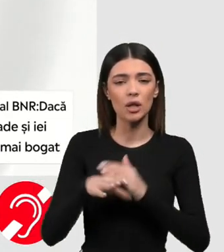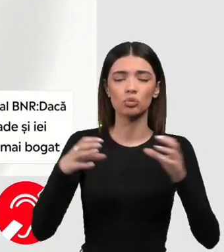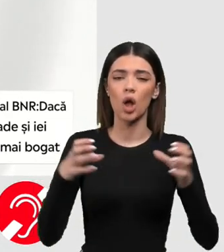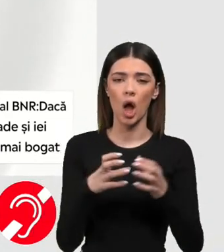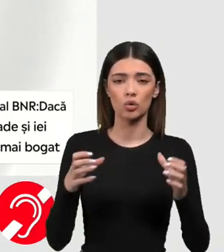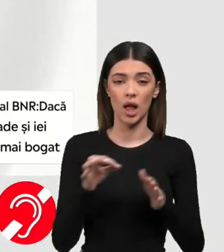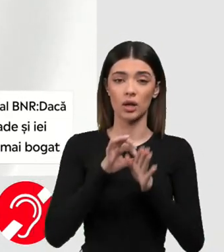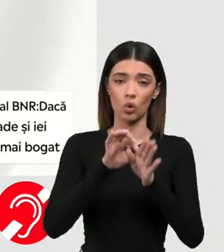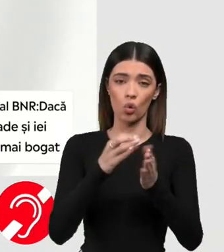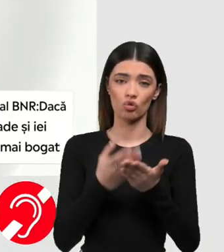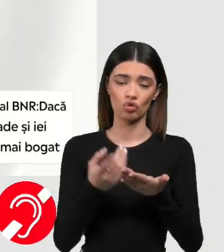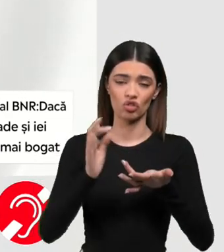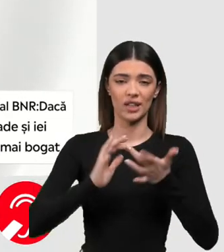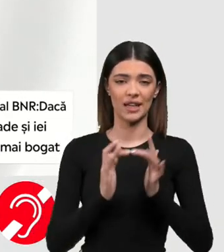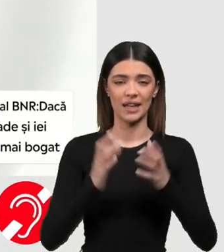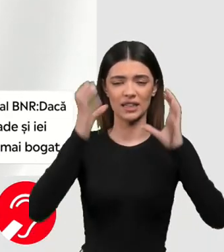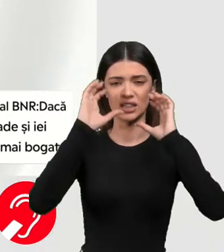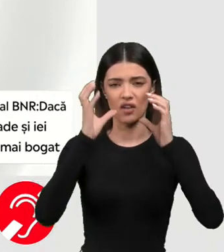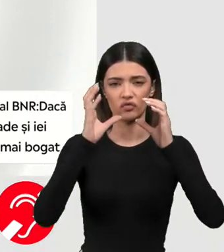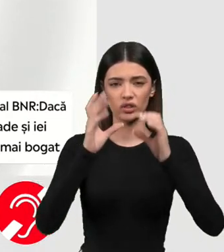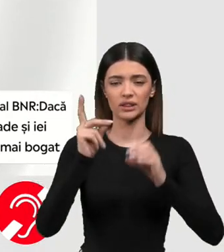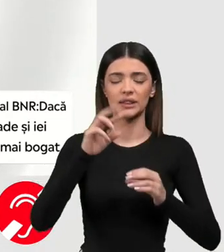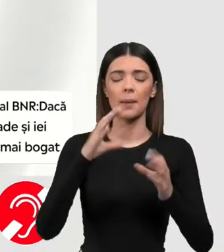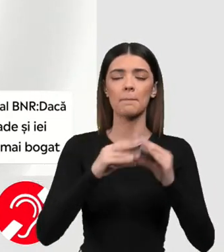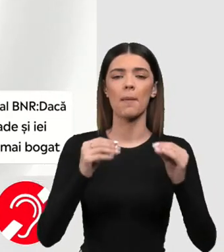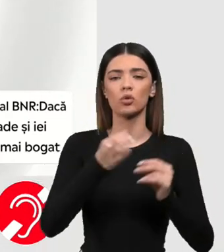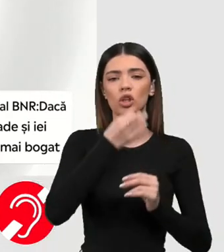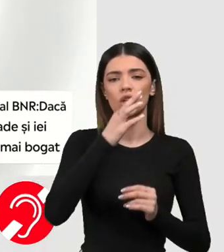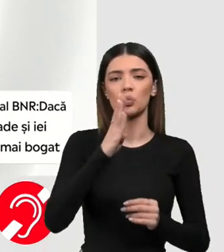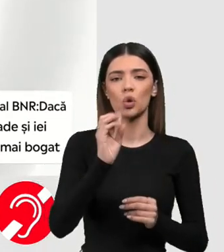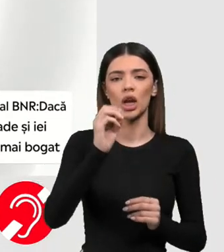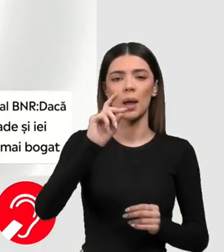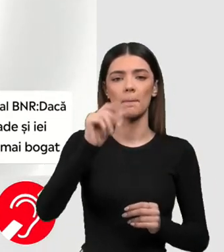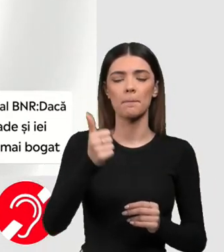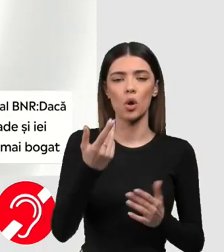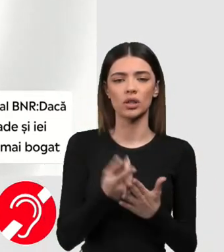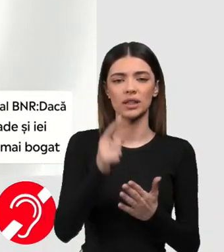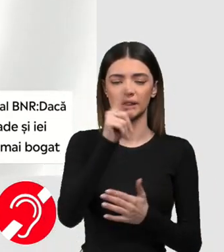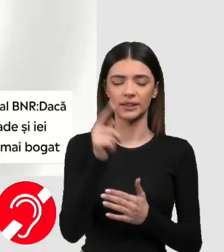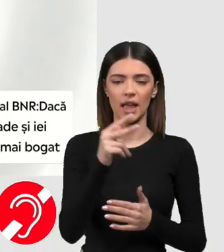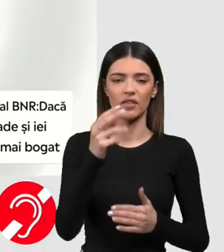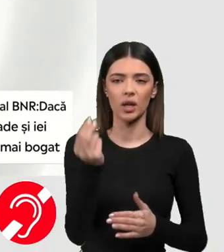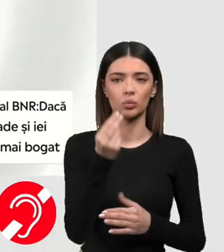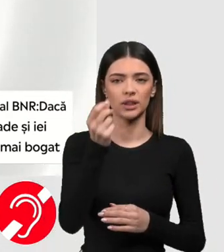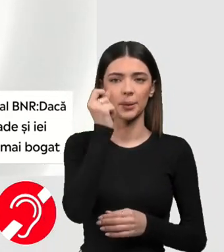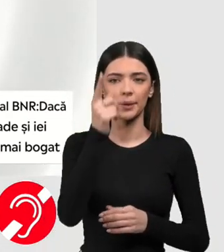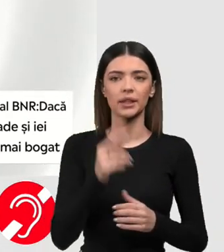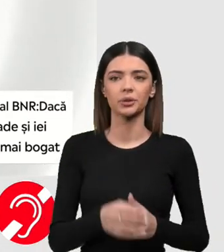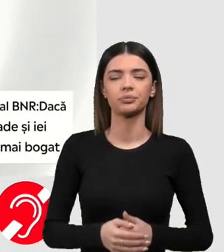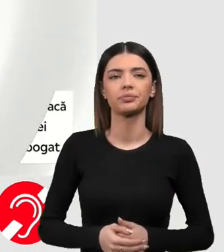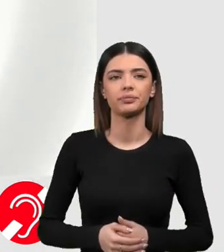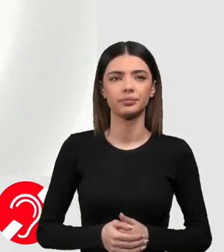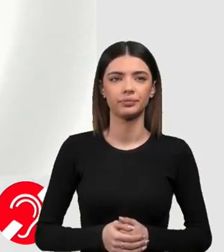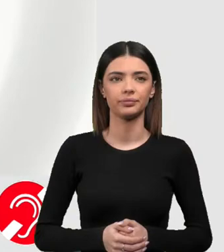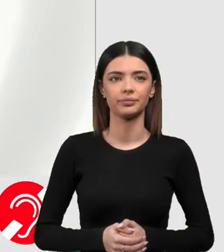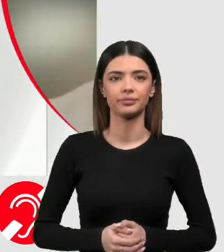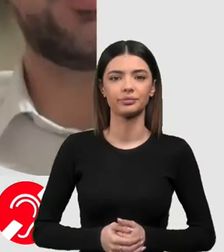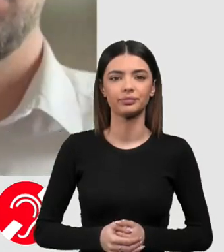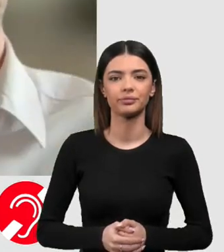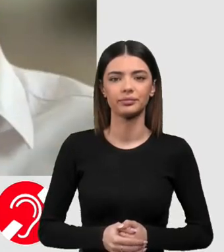comun. Asta a îndemnat el într-un podcast online. Mai multe pe subiect îți spune Răzvan Botea, editor la Ziarul Financiar. Bună dimineața,